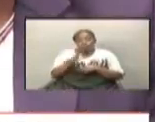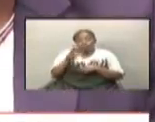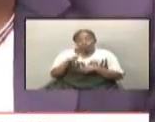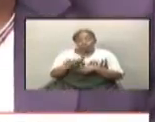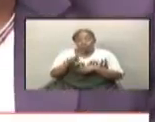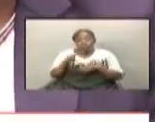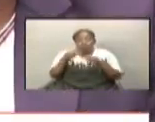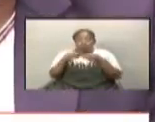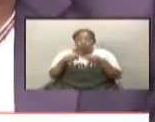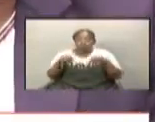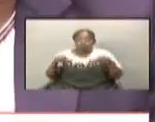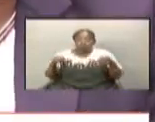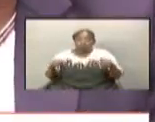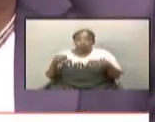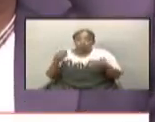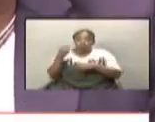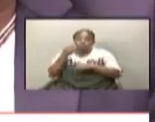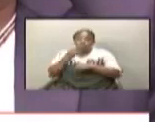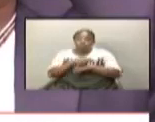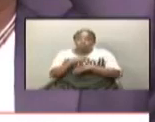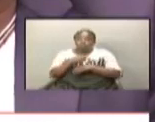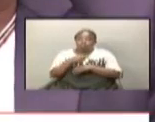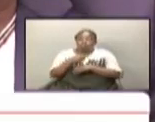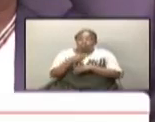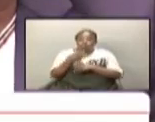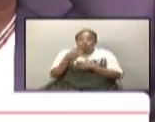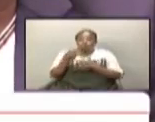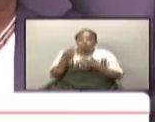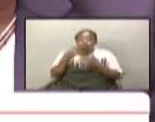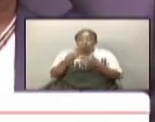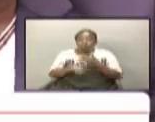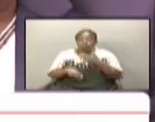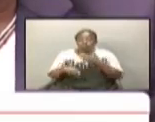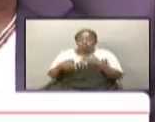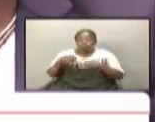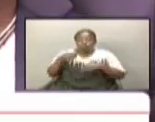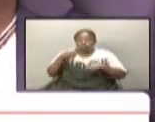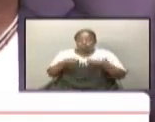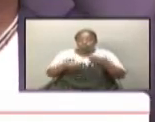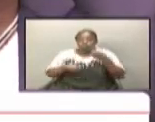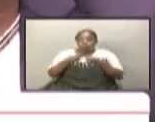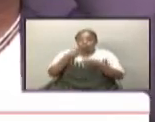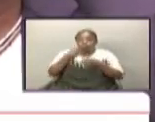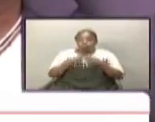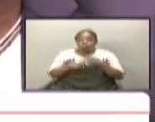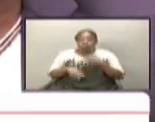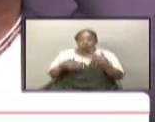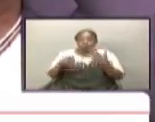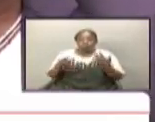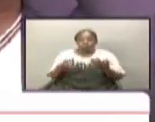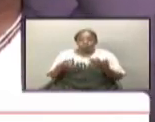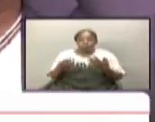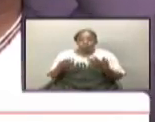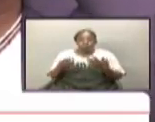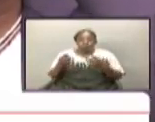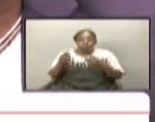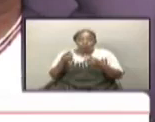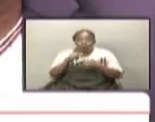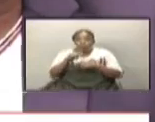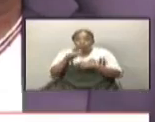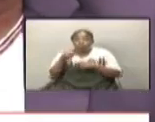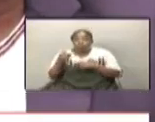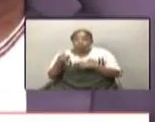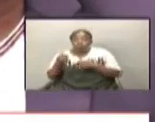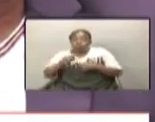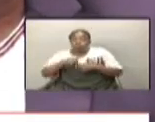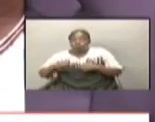kwenkulu n'ekyali ekinumu ekisooka yalinga yo balaba kuba embaire, abakuba